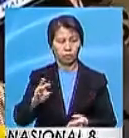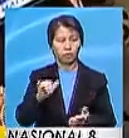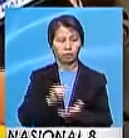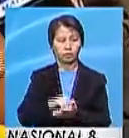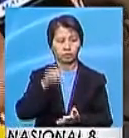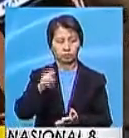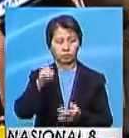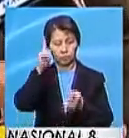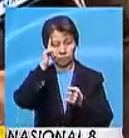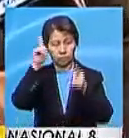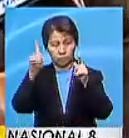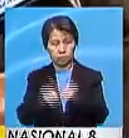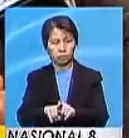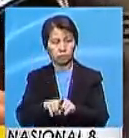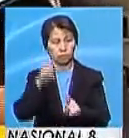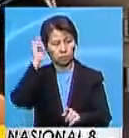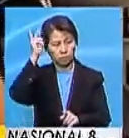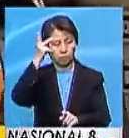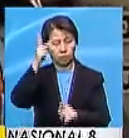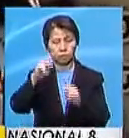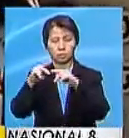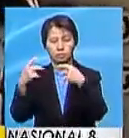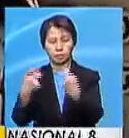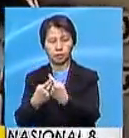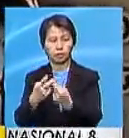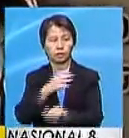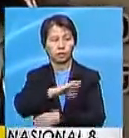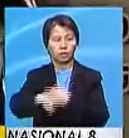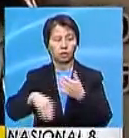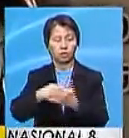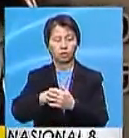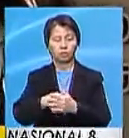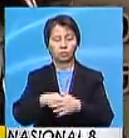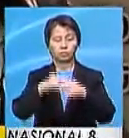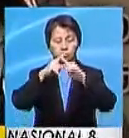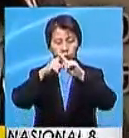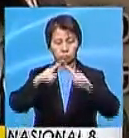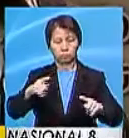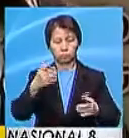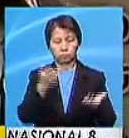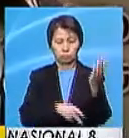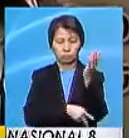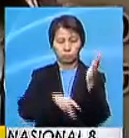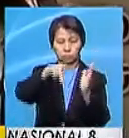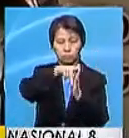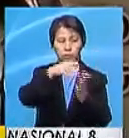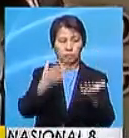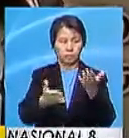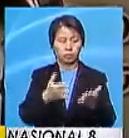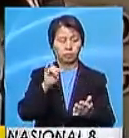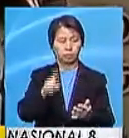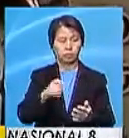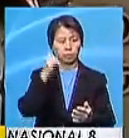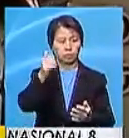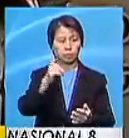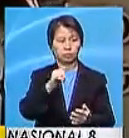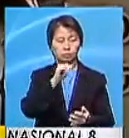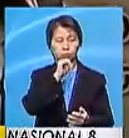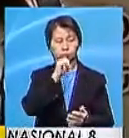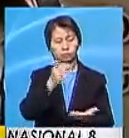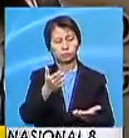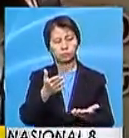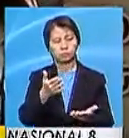be agreed also by the political parties, that all members of Parliament maybe will go to an institution. It is not a